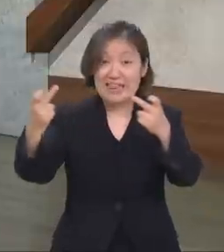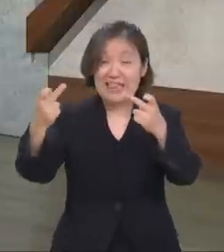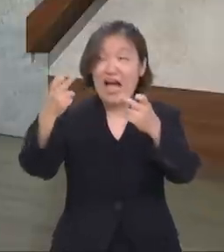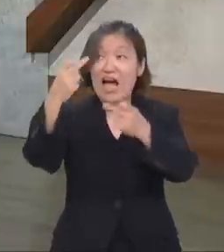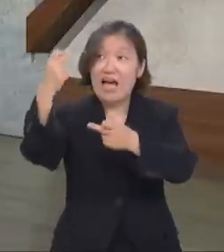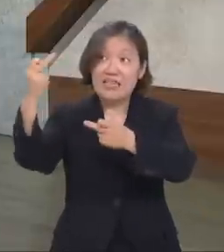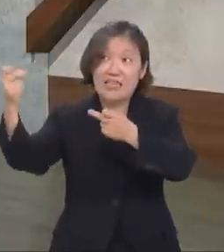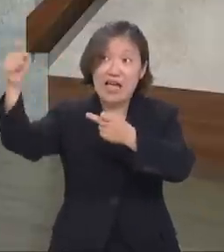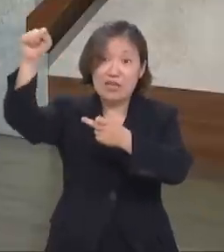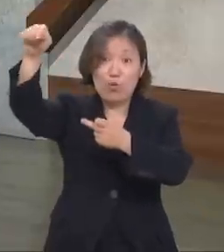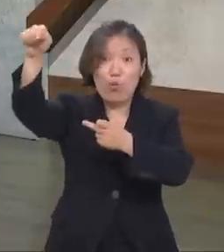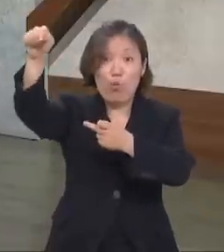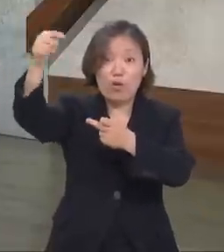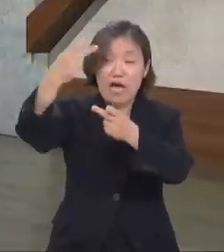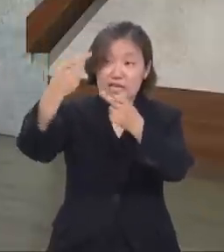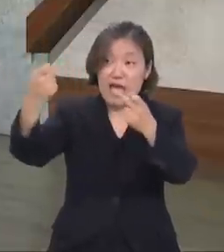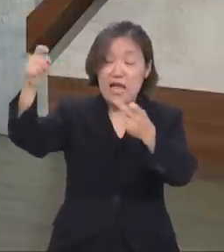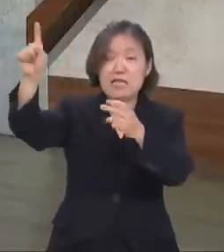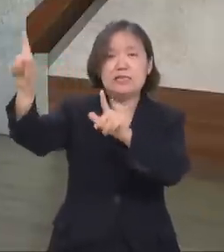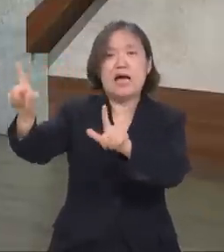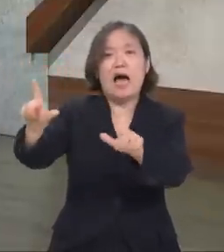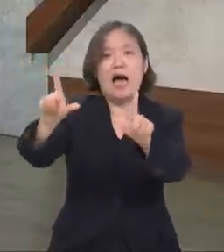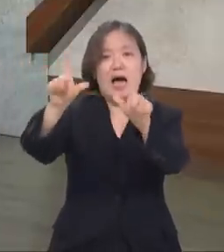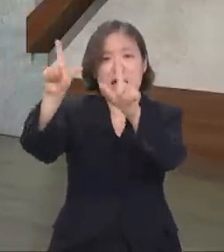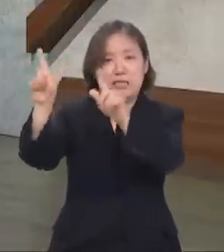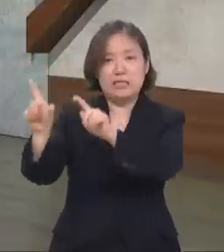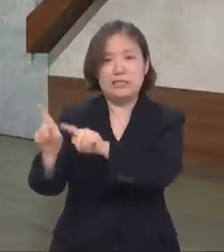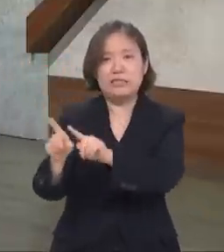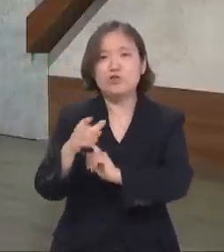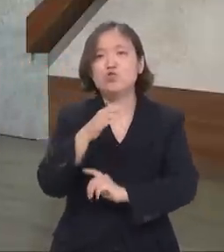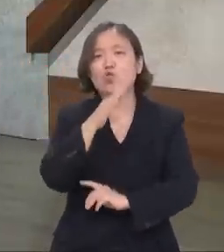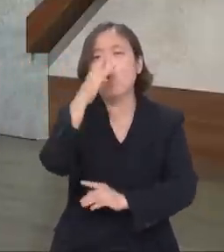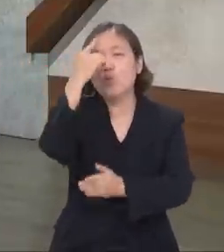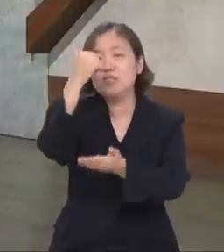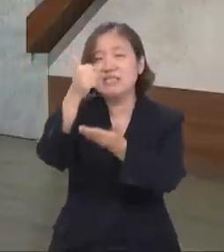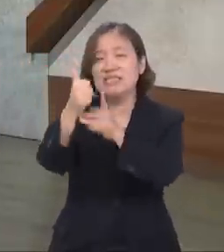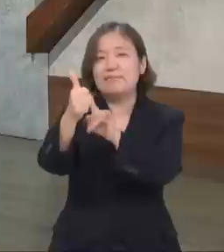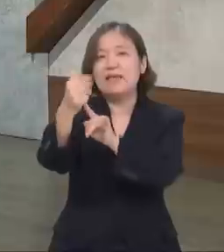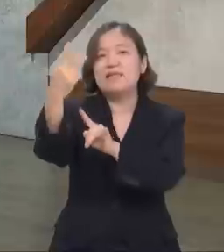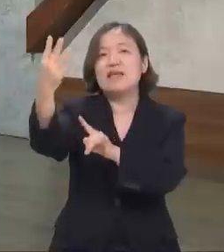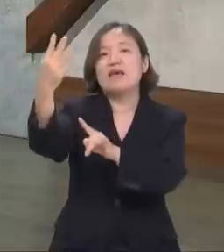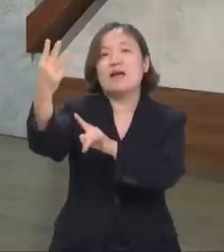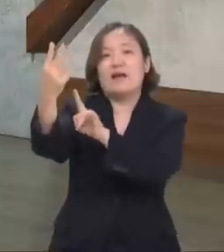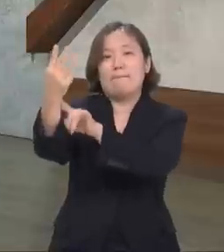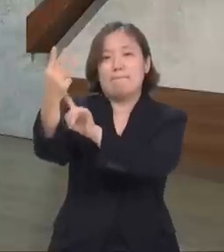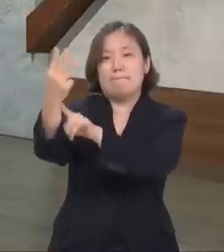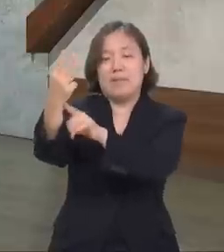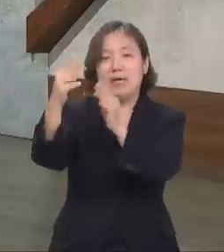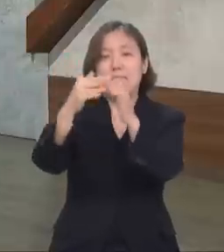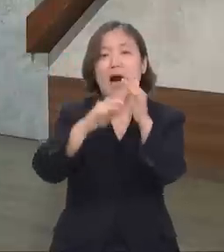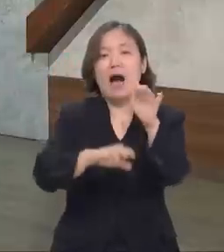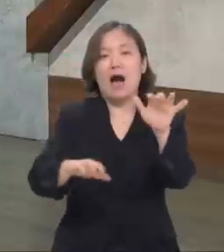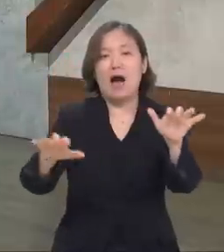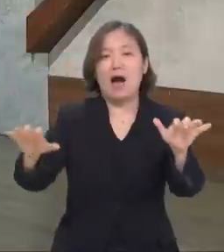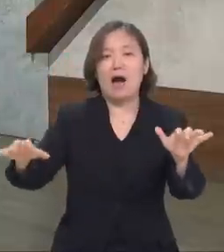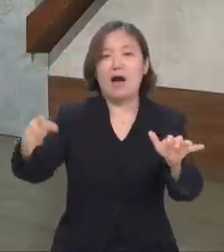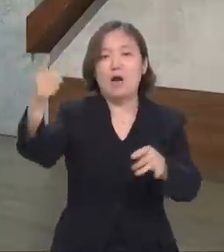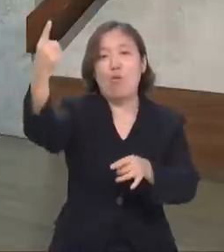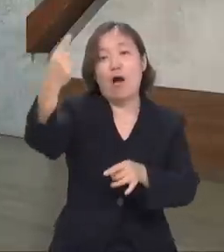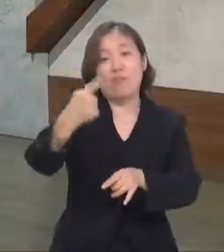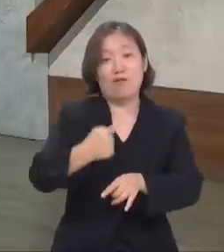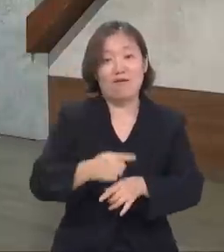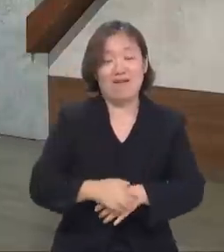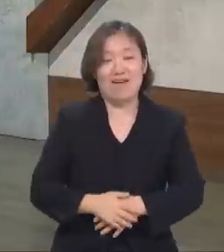산 위에 산사에서 살고 계시는 사찰에서 살고 계시는 노스님 세 분이 그 마을에 딱 오신 거예요